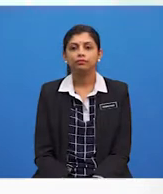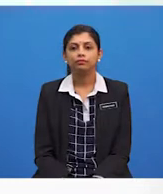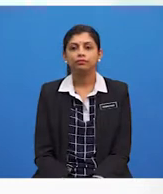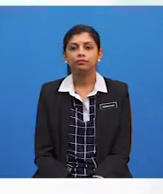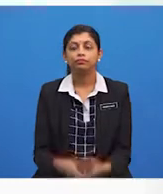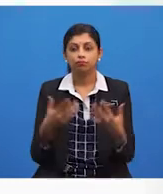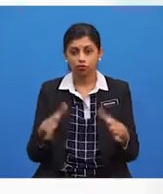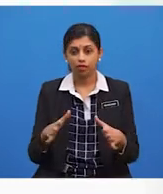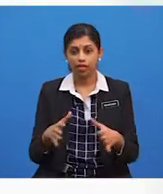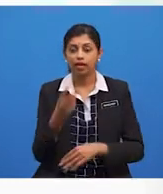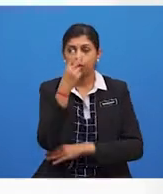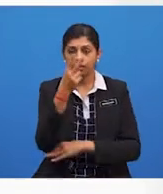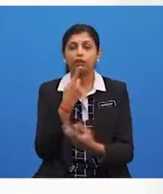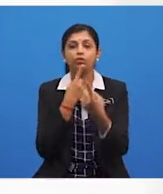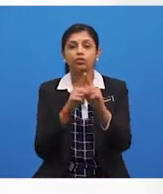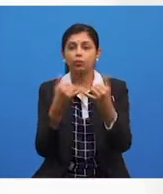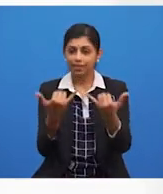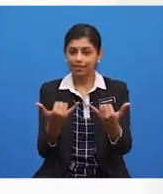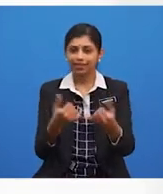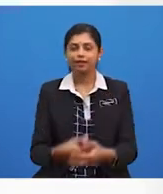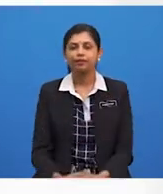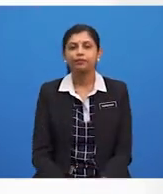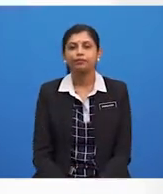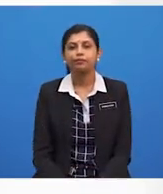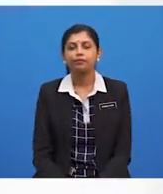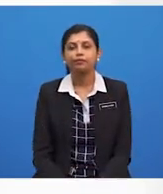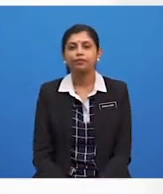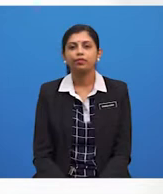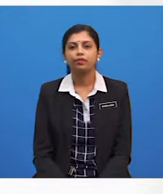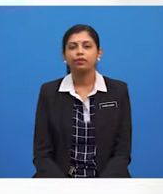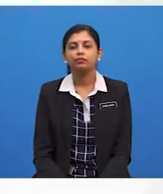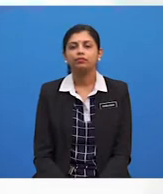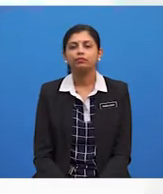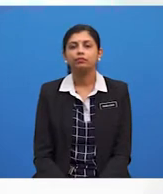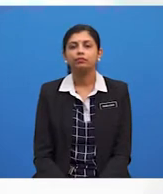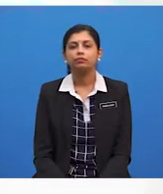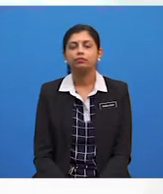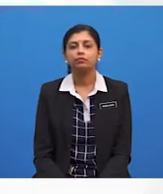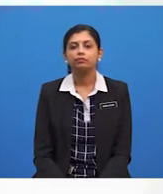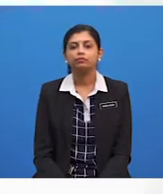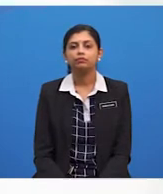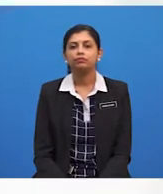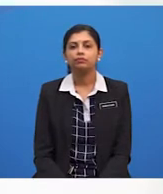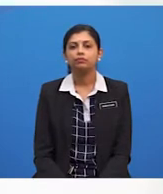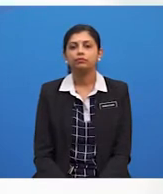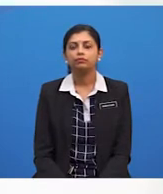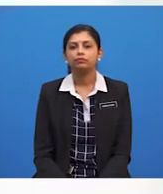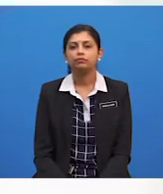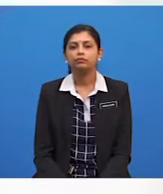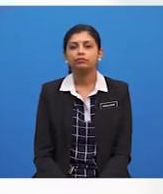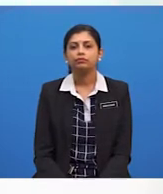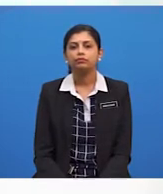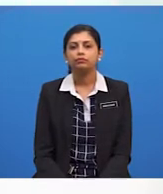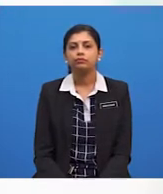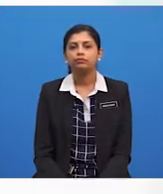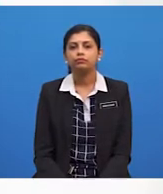Baiklah, mari kita semak jawapan kamu bersama-sama. Cadangan jawapan yang sesuai untuk soalan ini